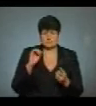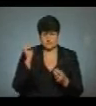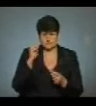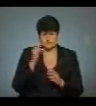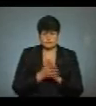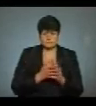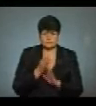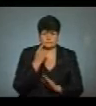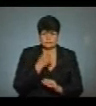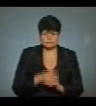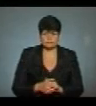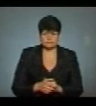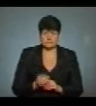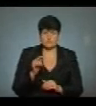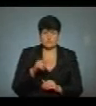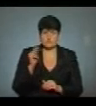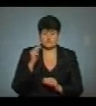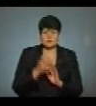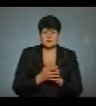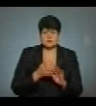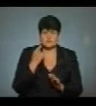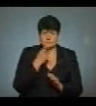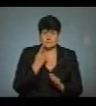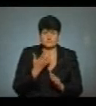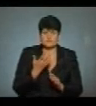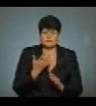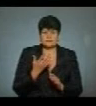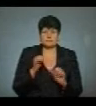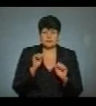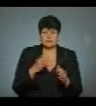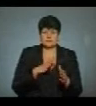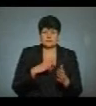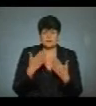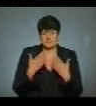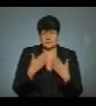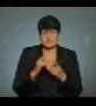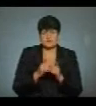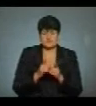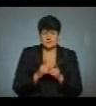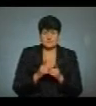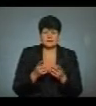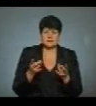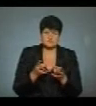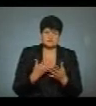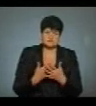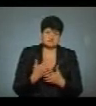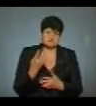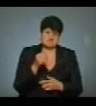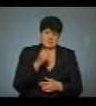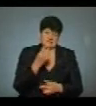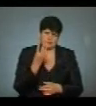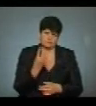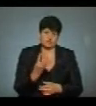засвоїти жестову мову. Для того, щоб вивчити жестову мову, що можна було спілкуватися на рівні перекладача, треба